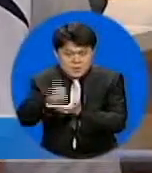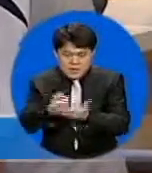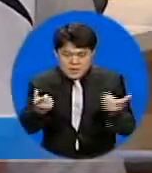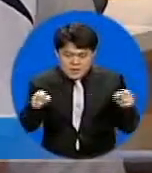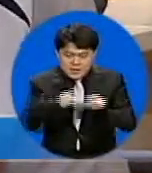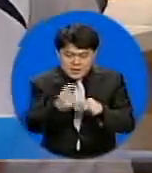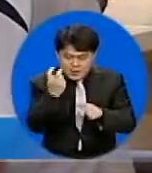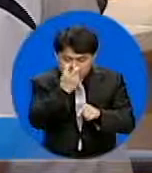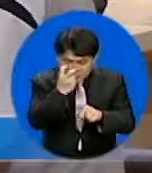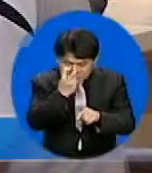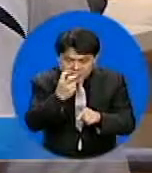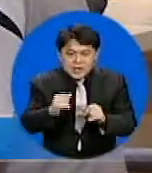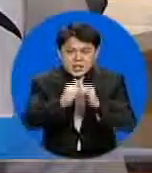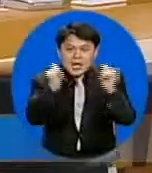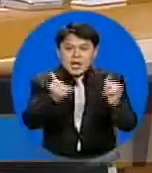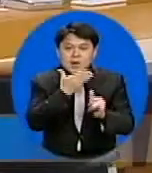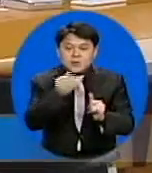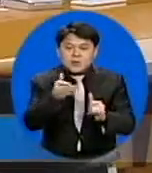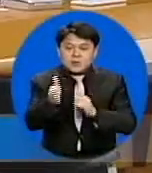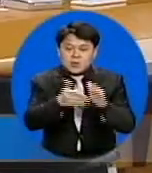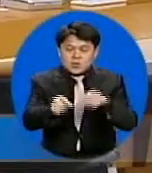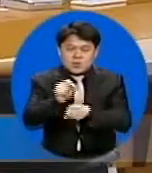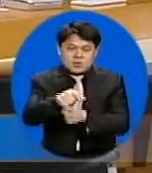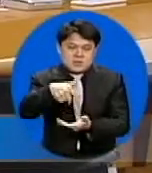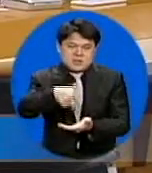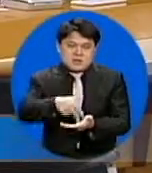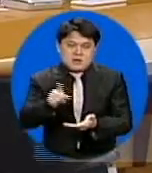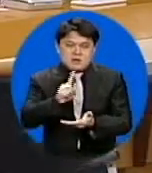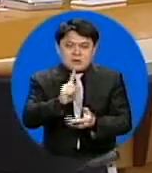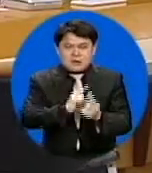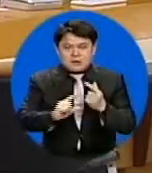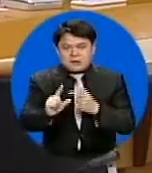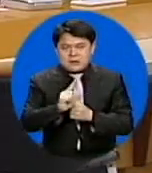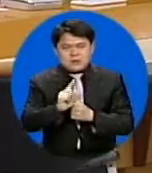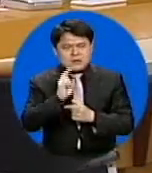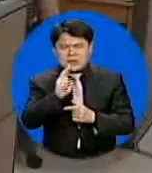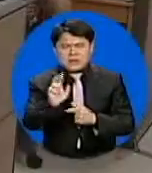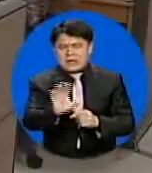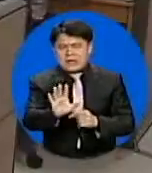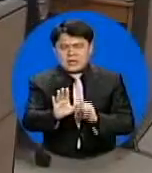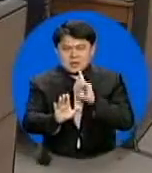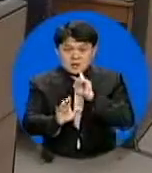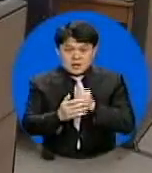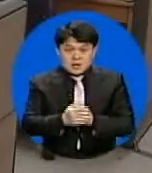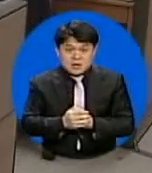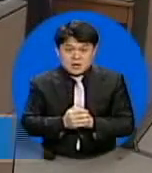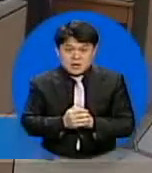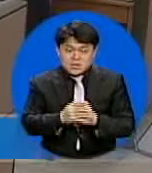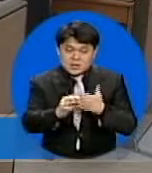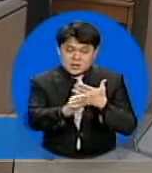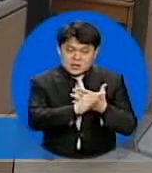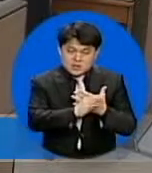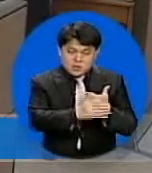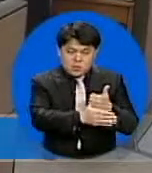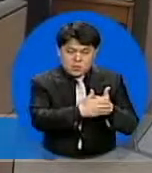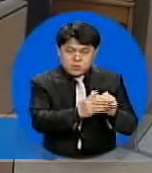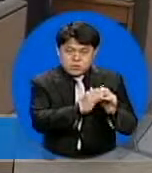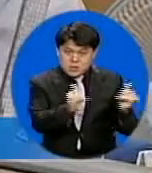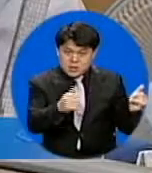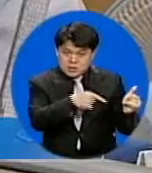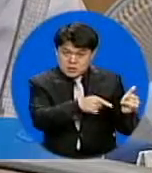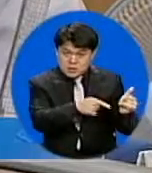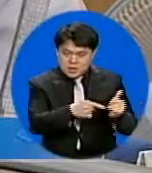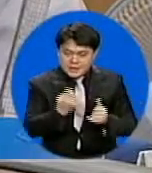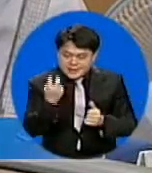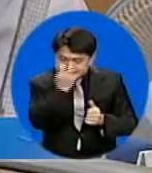조사하는 현장 사회복지 전담 공무원들의 반응은 더욱 신통치 않습니다. 특히 임시 보조인력의 경우